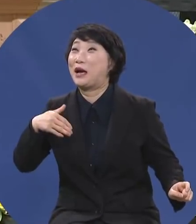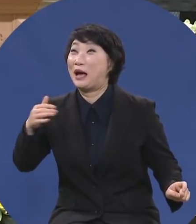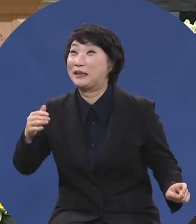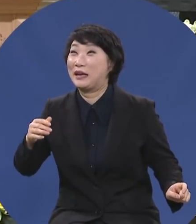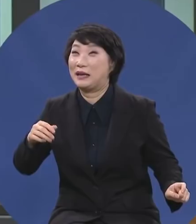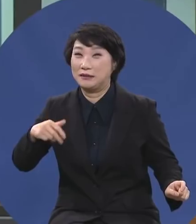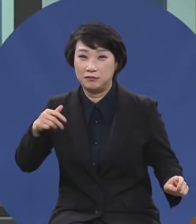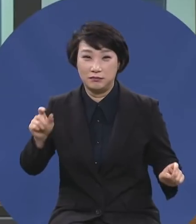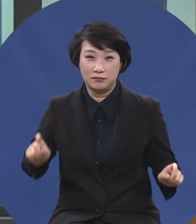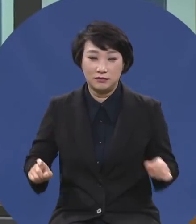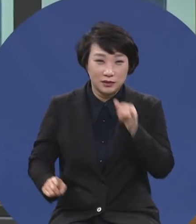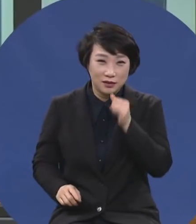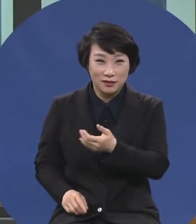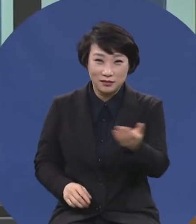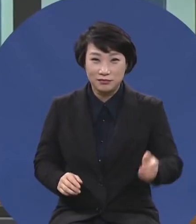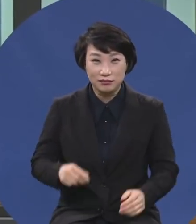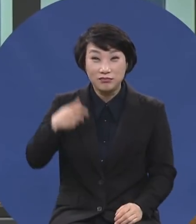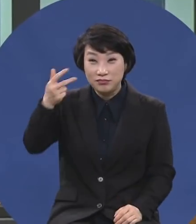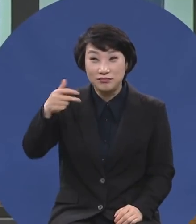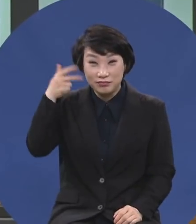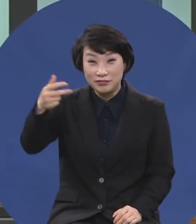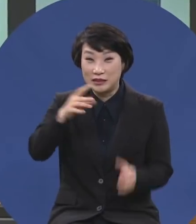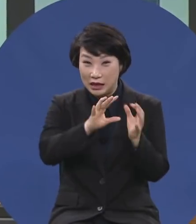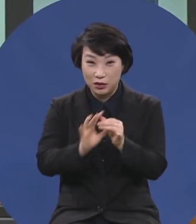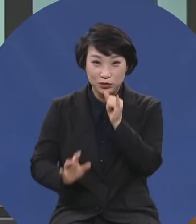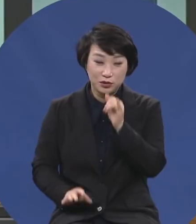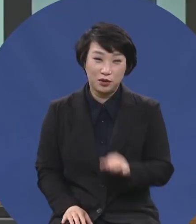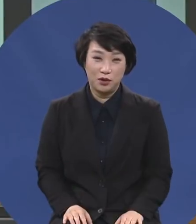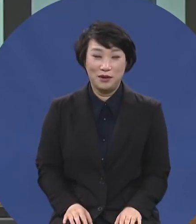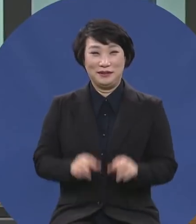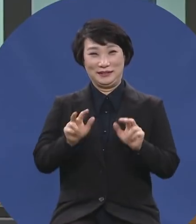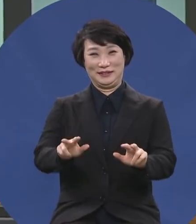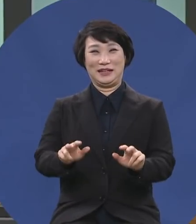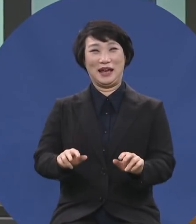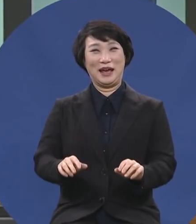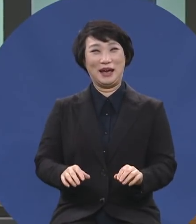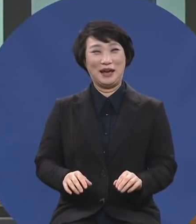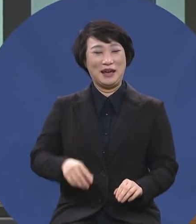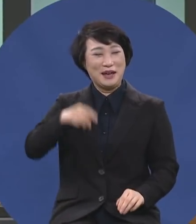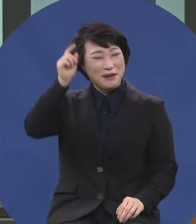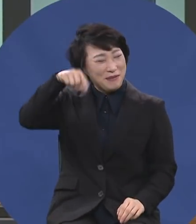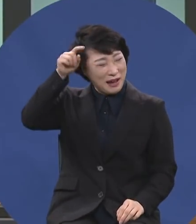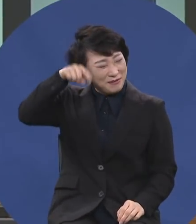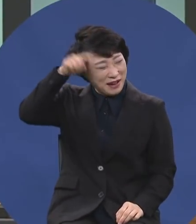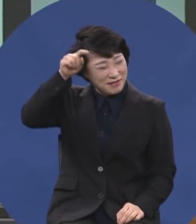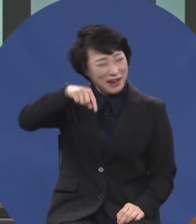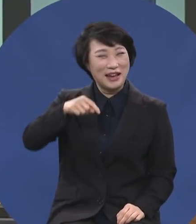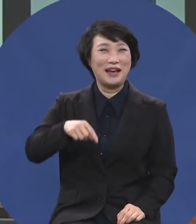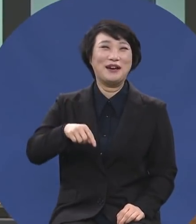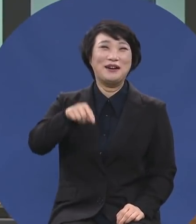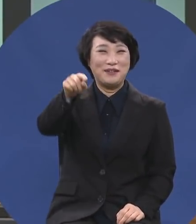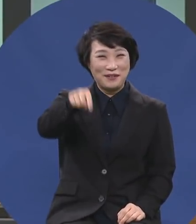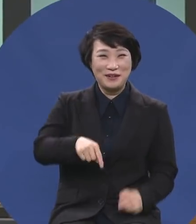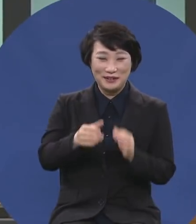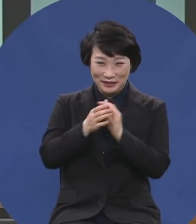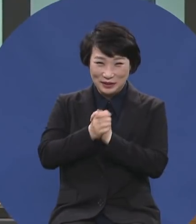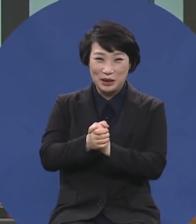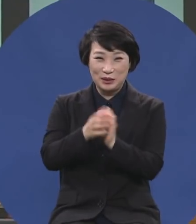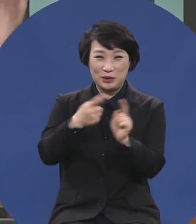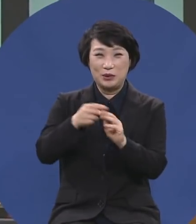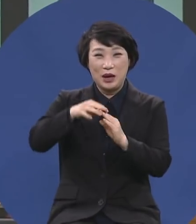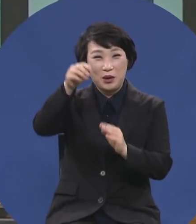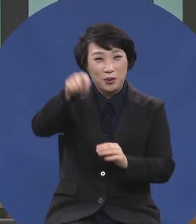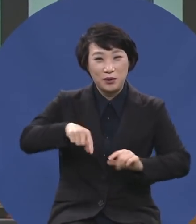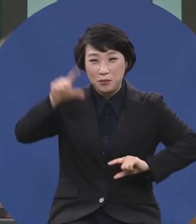네, 다음 주에 그러시더니 이제는 매일 기도로 교회로 오시는